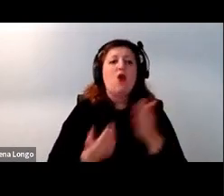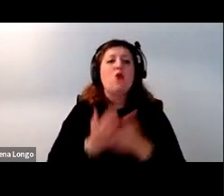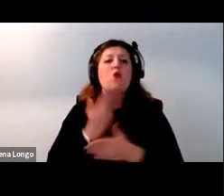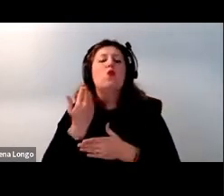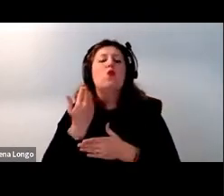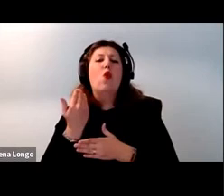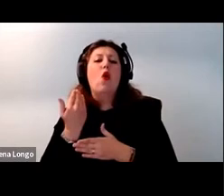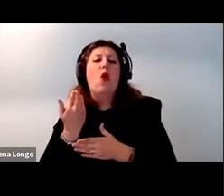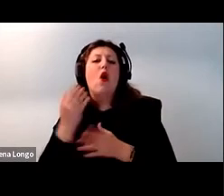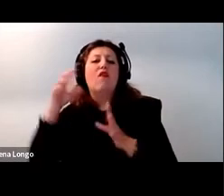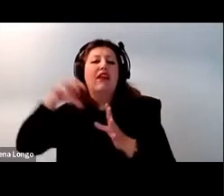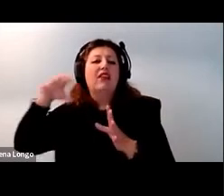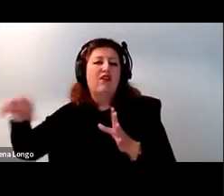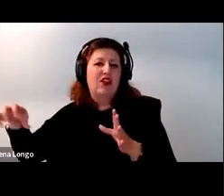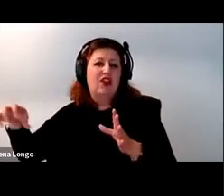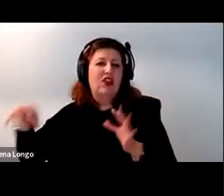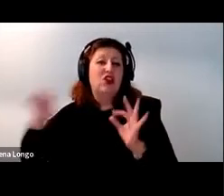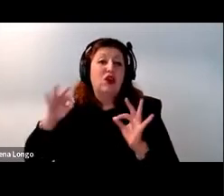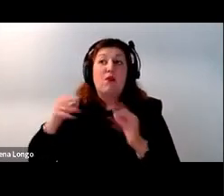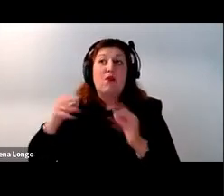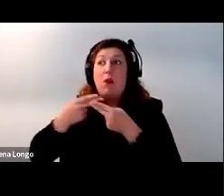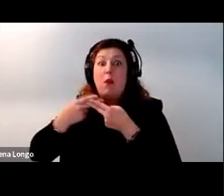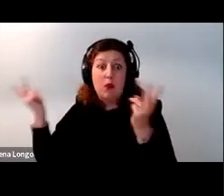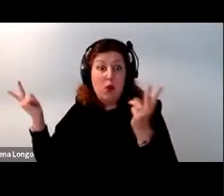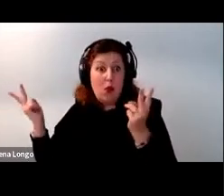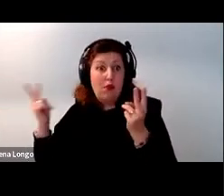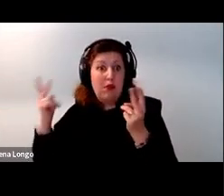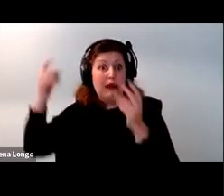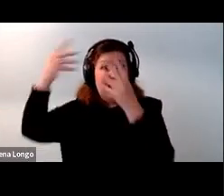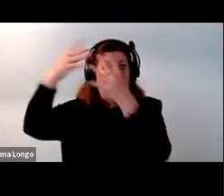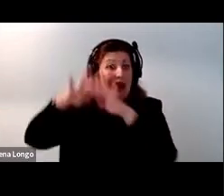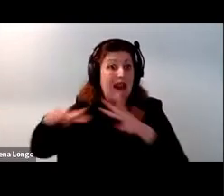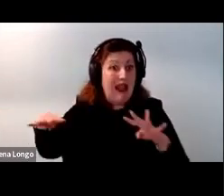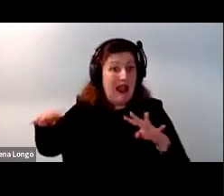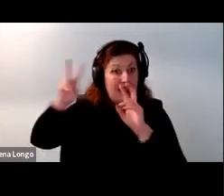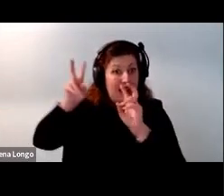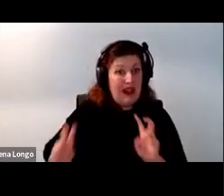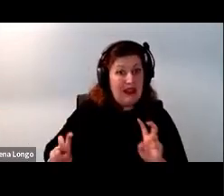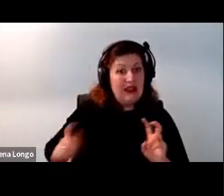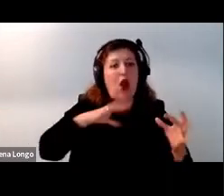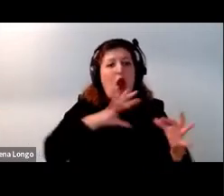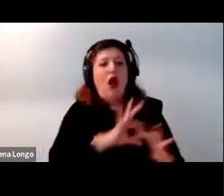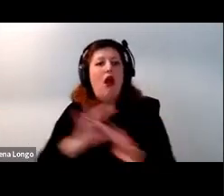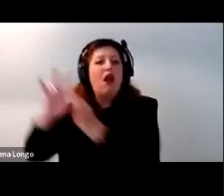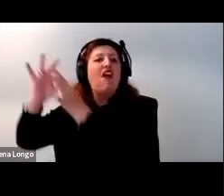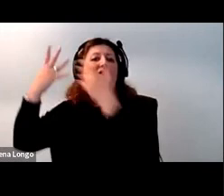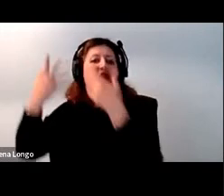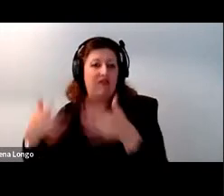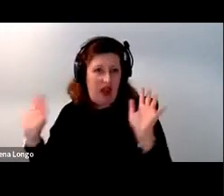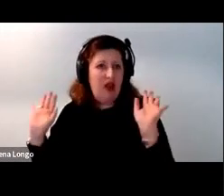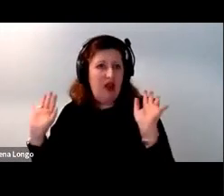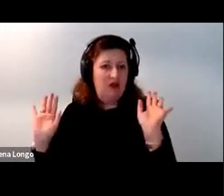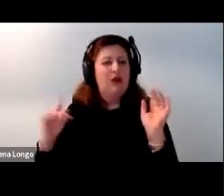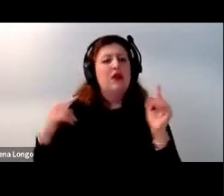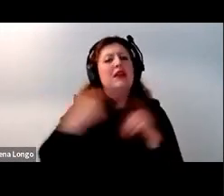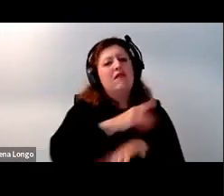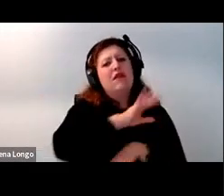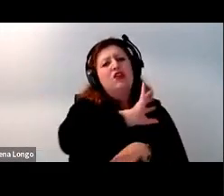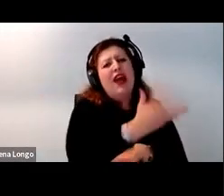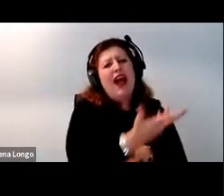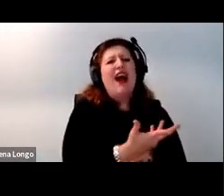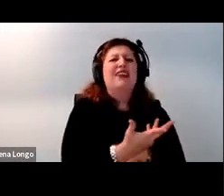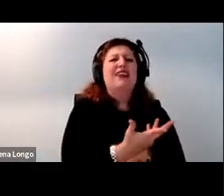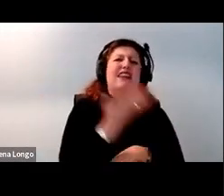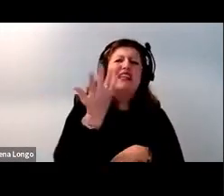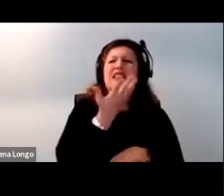altre situazioni, come ad esempio i bagni nelle scuole, sono comunque strutture utilizzate soltanto